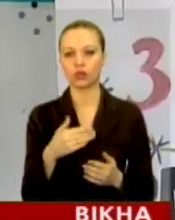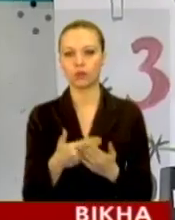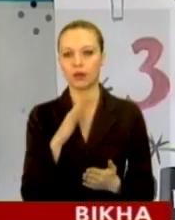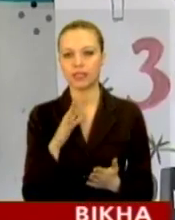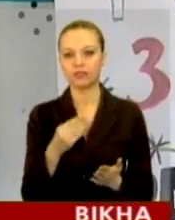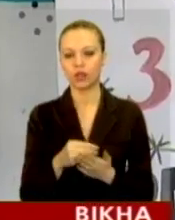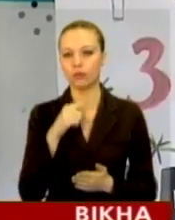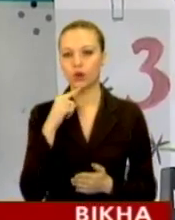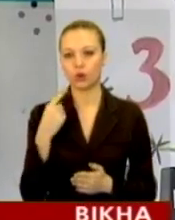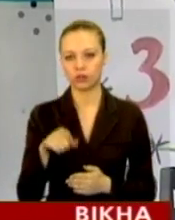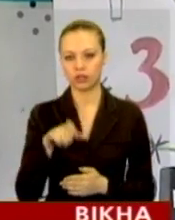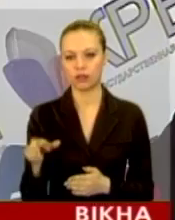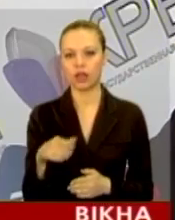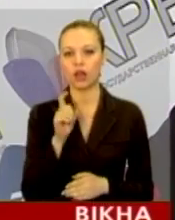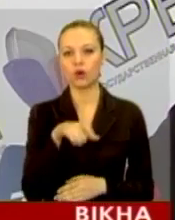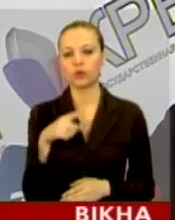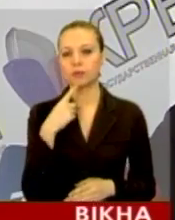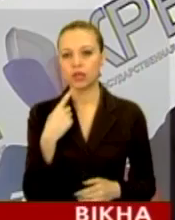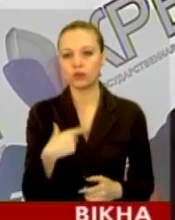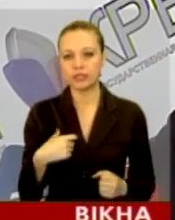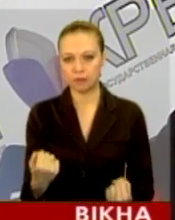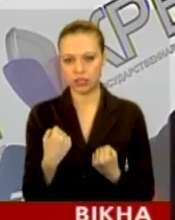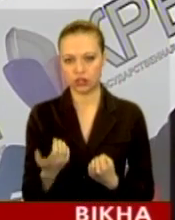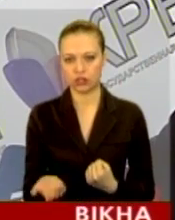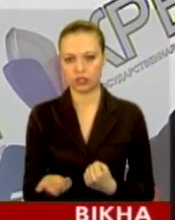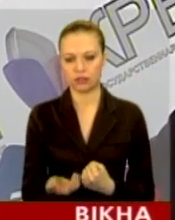своїми російськими надихачами. Люди намагаються себе захистити.